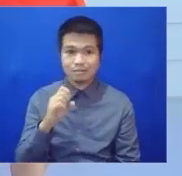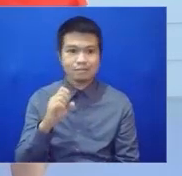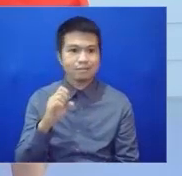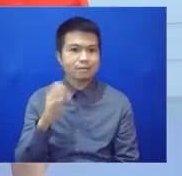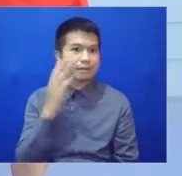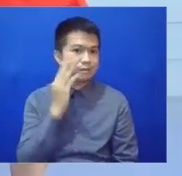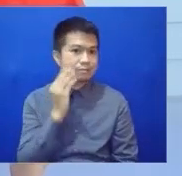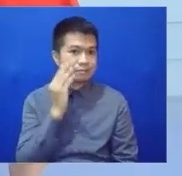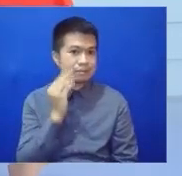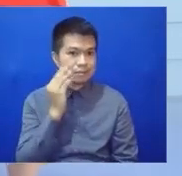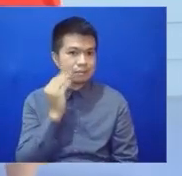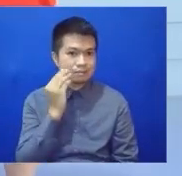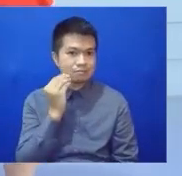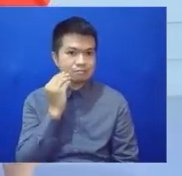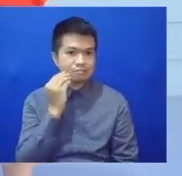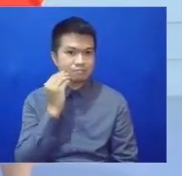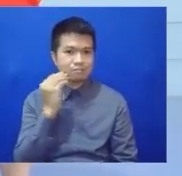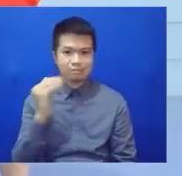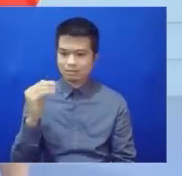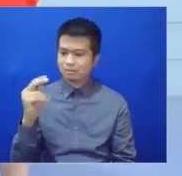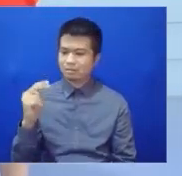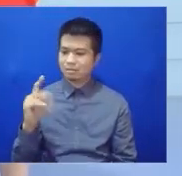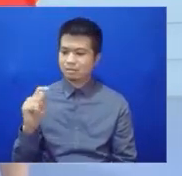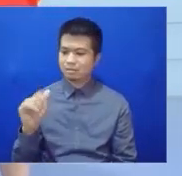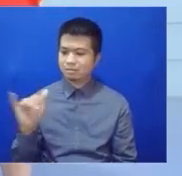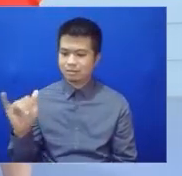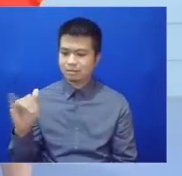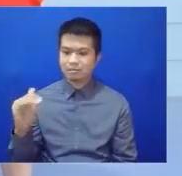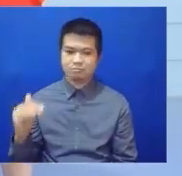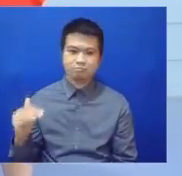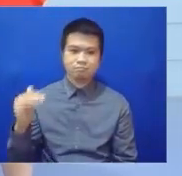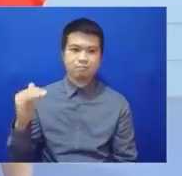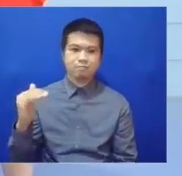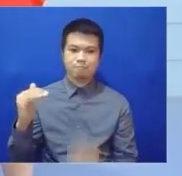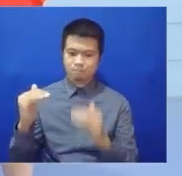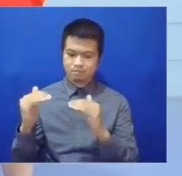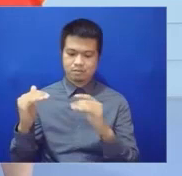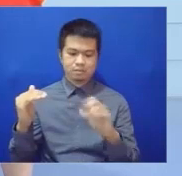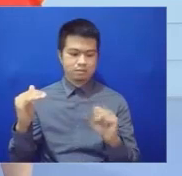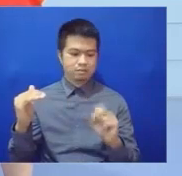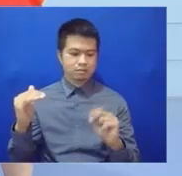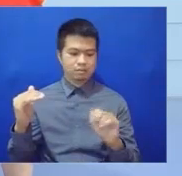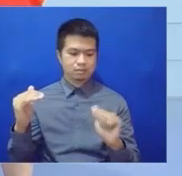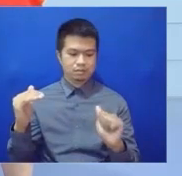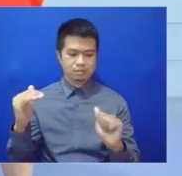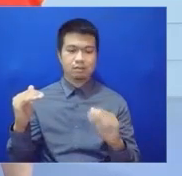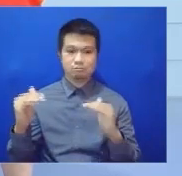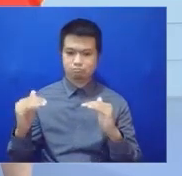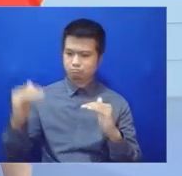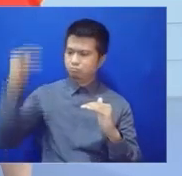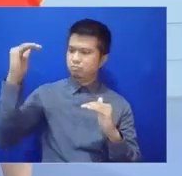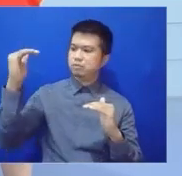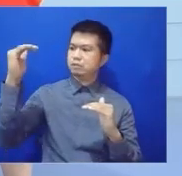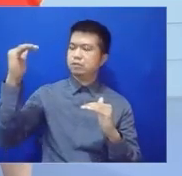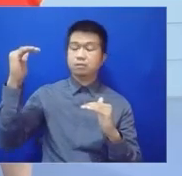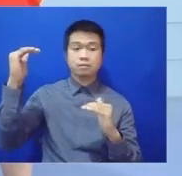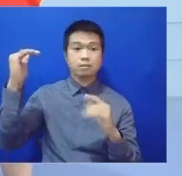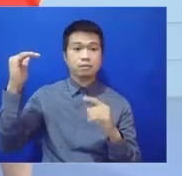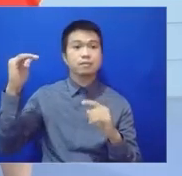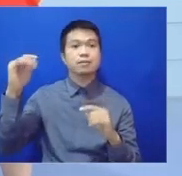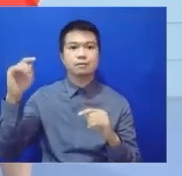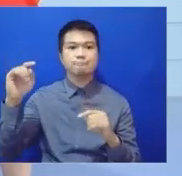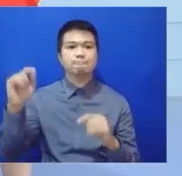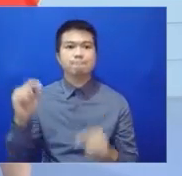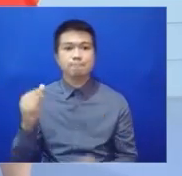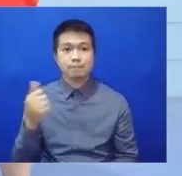pa lang ang official win ng pambato ng Japan. Pero dalawa dyan, nakuha niya laban sa pambato ng Pinas.